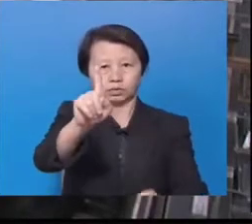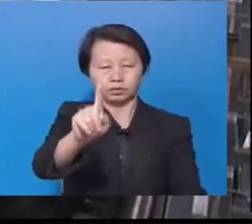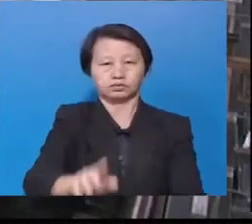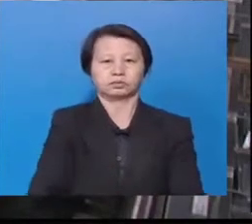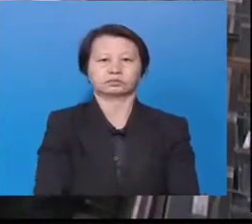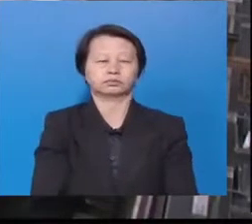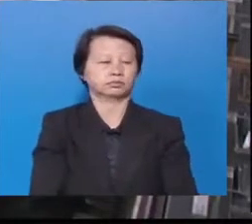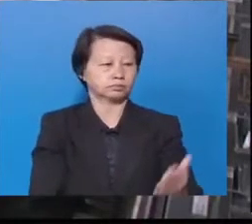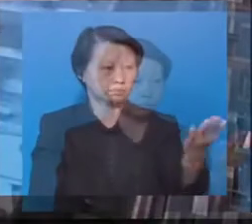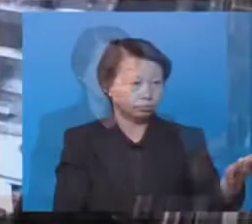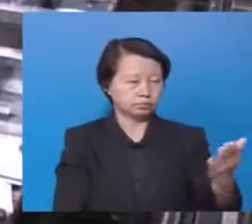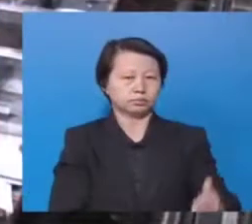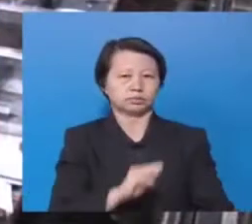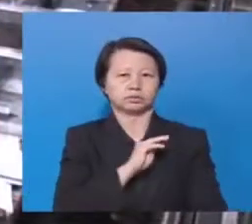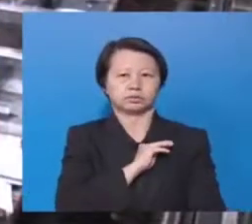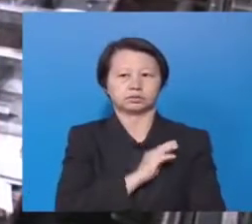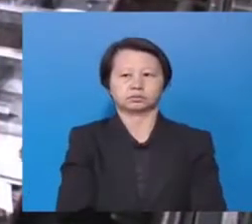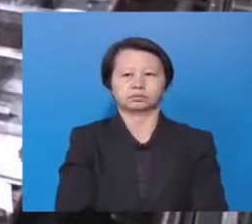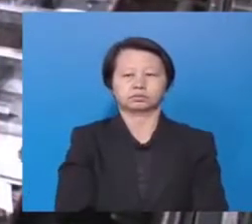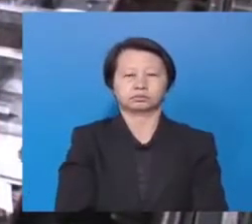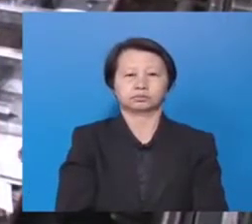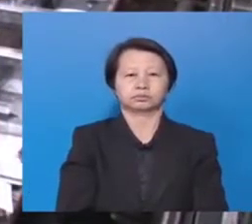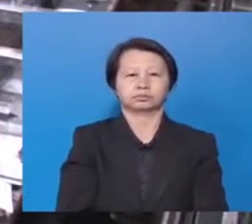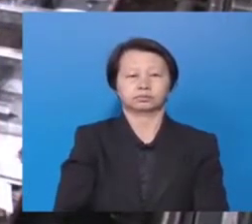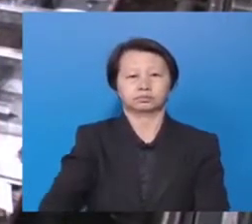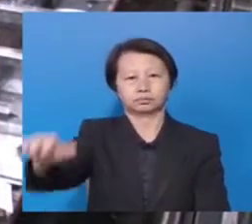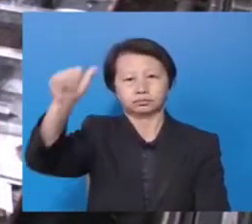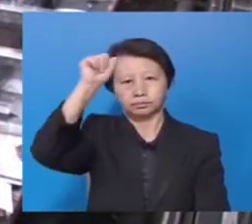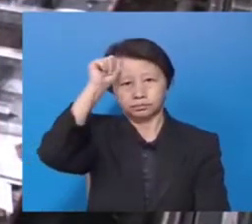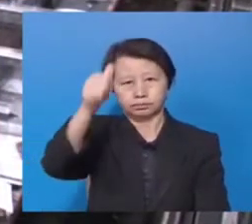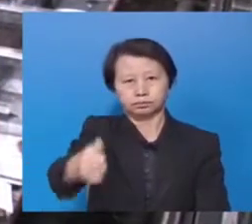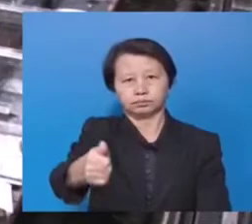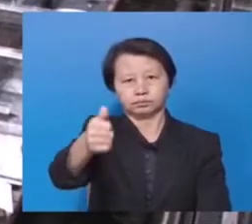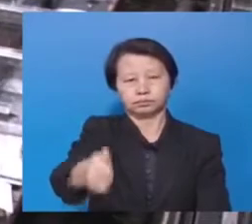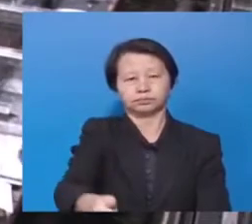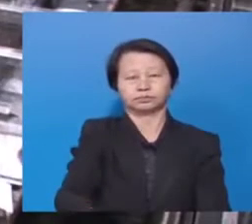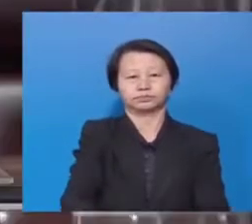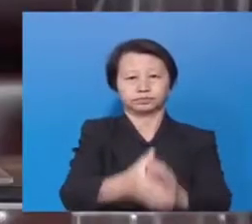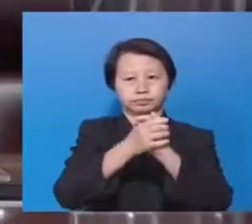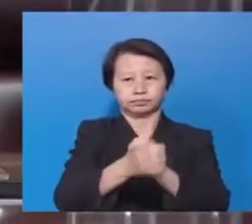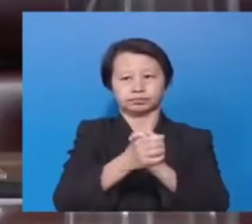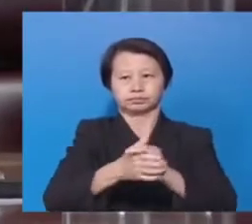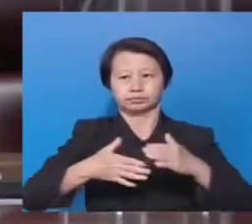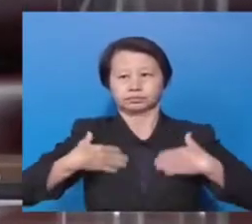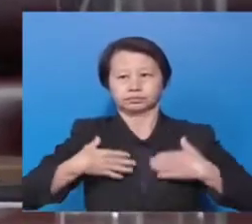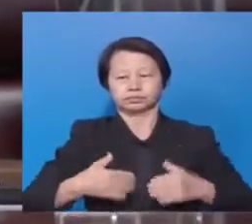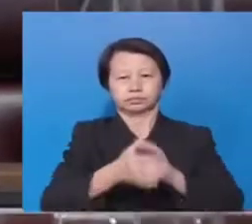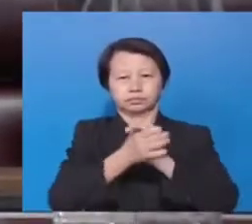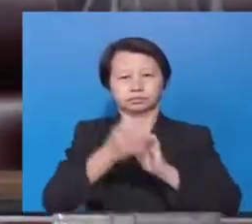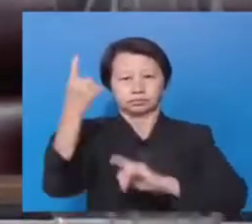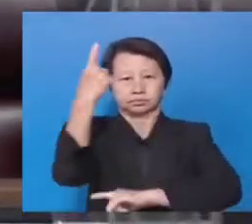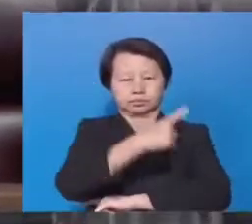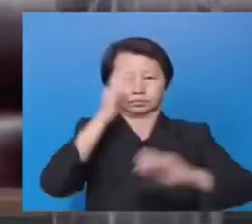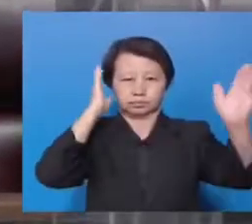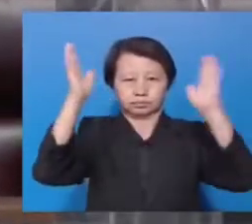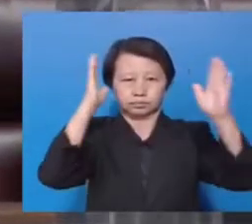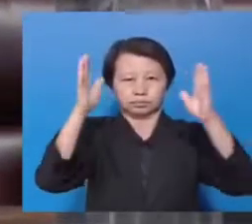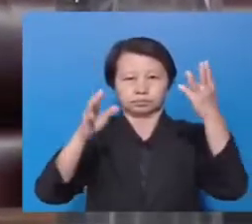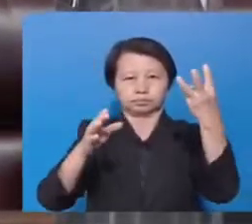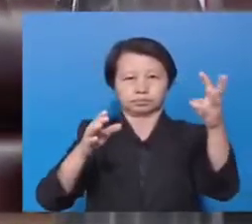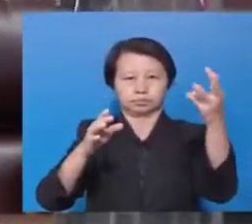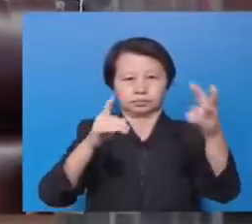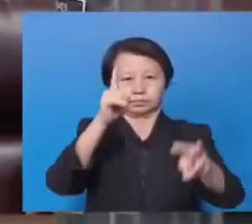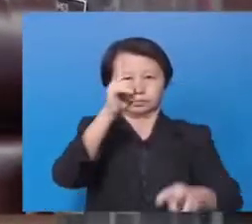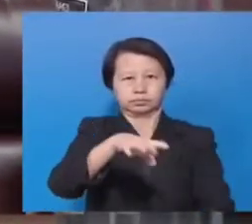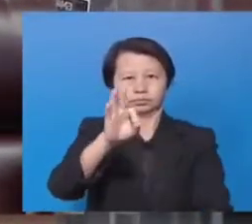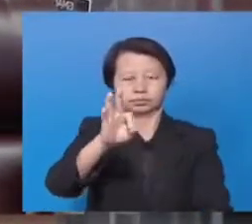ya bawah menteri assalamualaikum warahmatullah wabarakatuh salam sejahtera Selamat hari melicia 16september